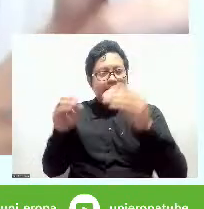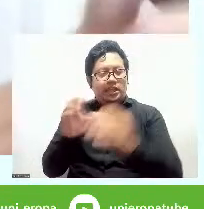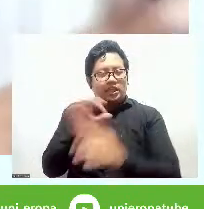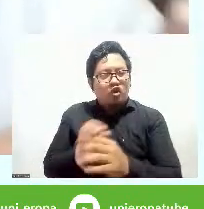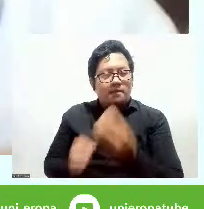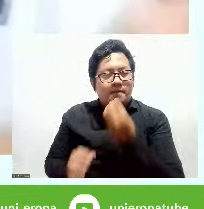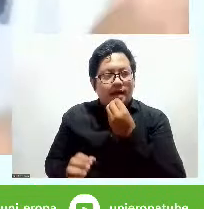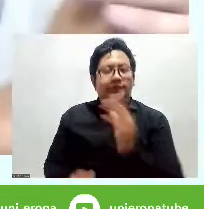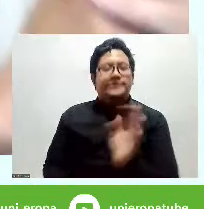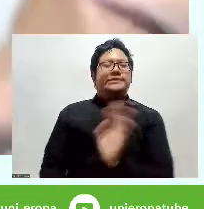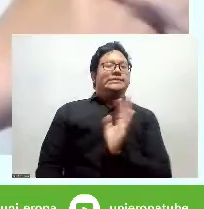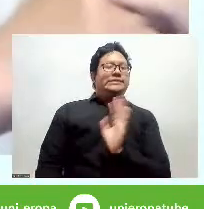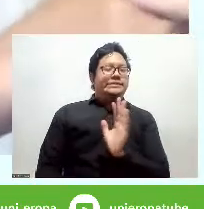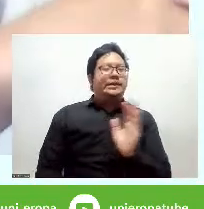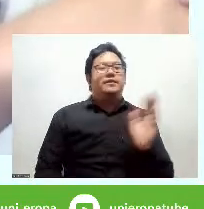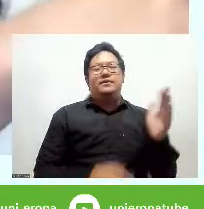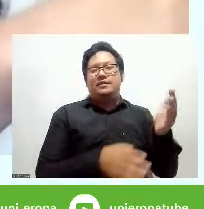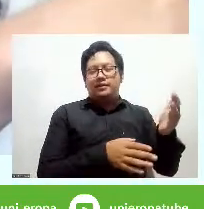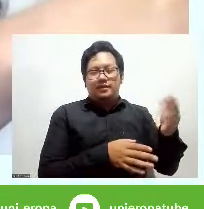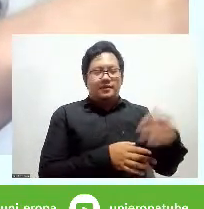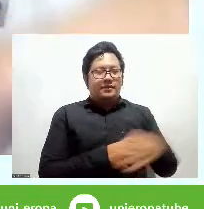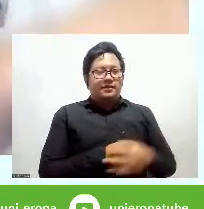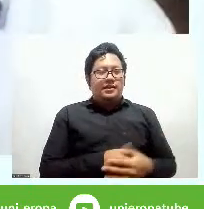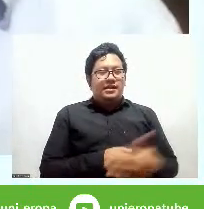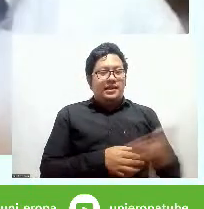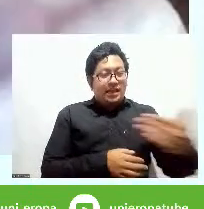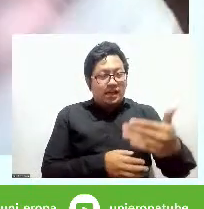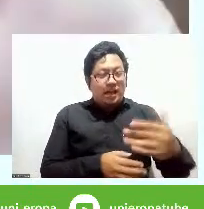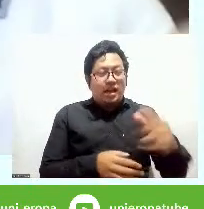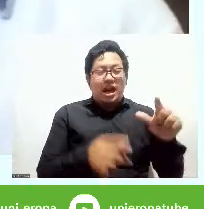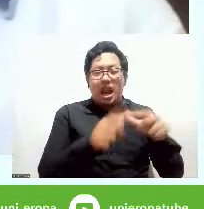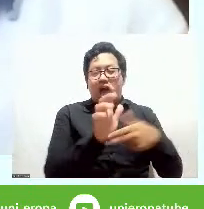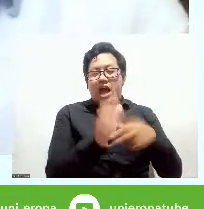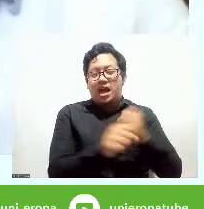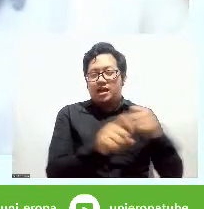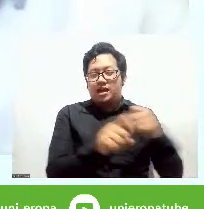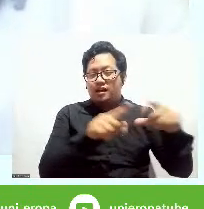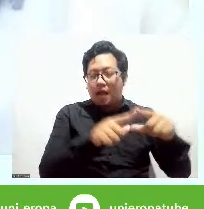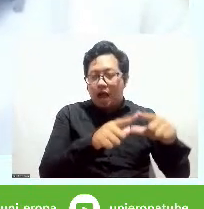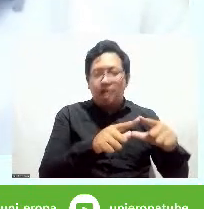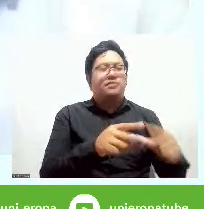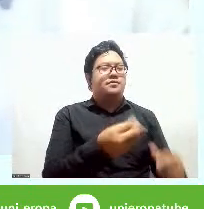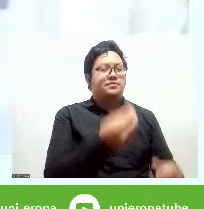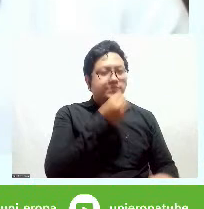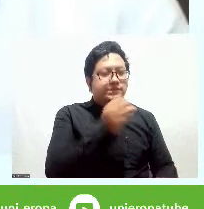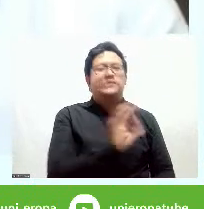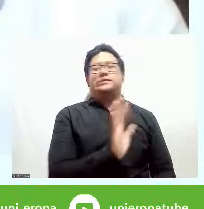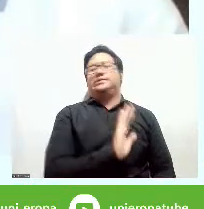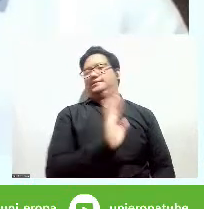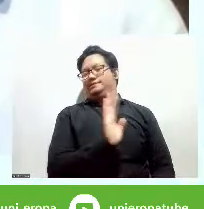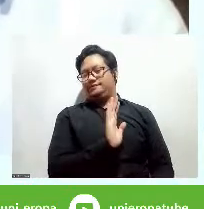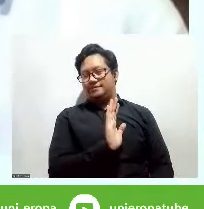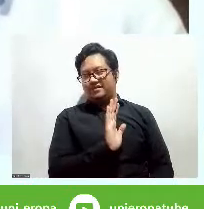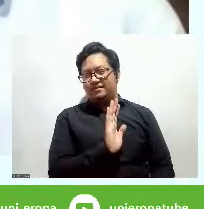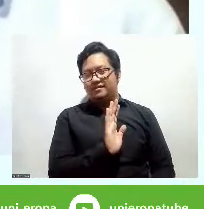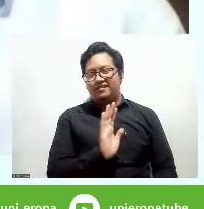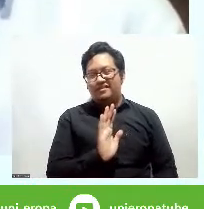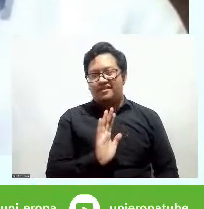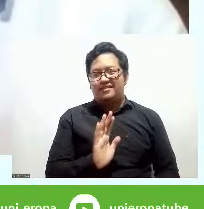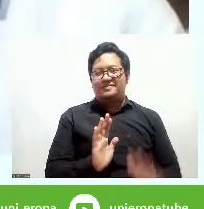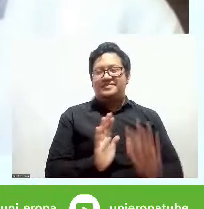memang sudah langka yaitu kitab kita bisa menghindari hindai tadi misalnya permintaan